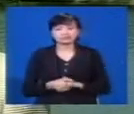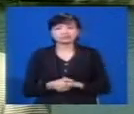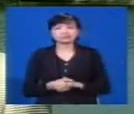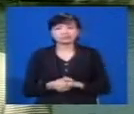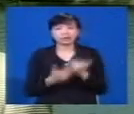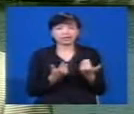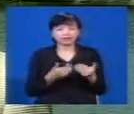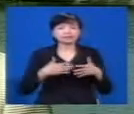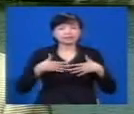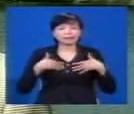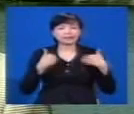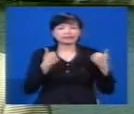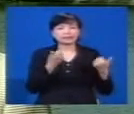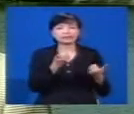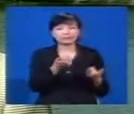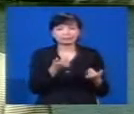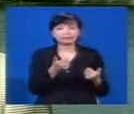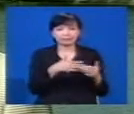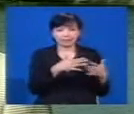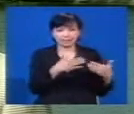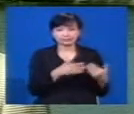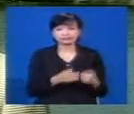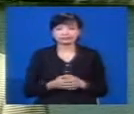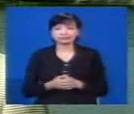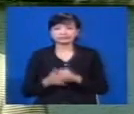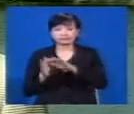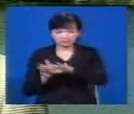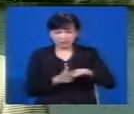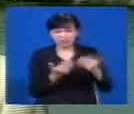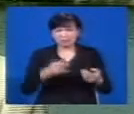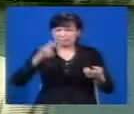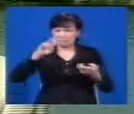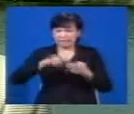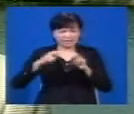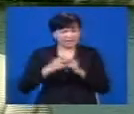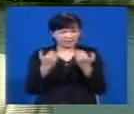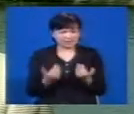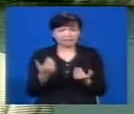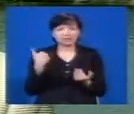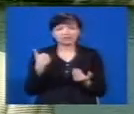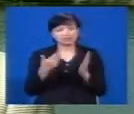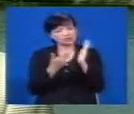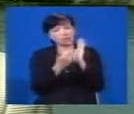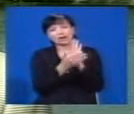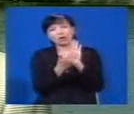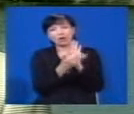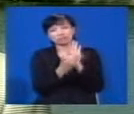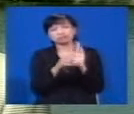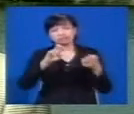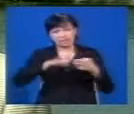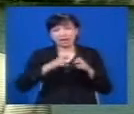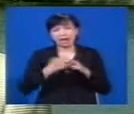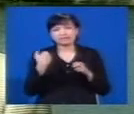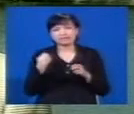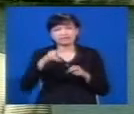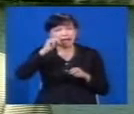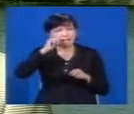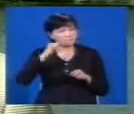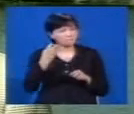ได้ตอนนี้มาถึงที่เป็นปัญหาอยู่ขนาดนี้นะฮะคือภาคตะวันออกซึ่งปริมาณน้ำขนาด